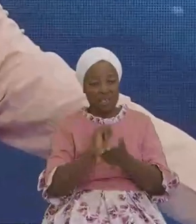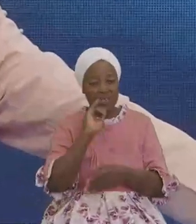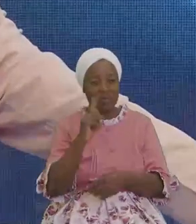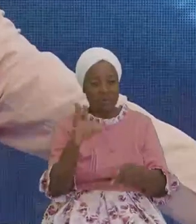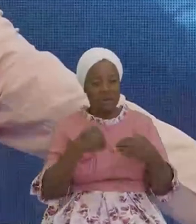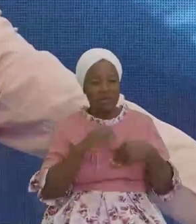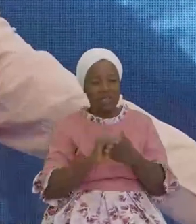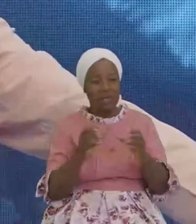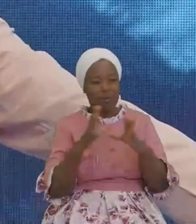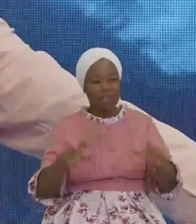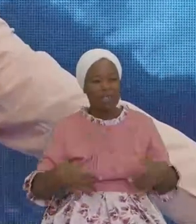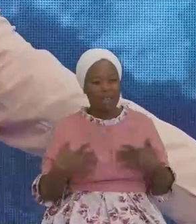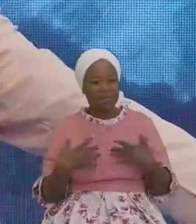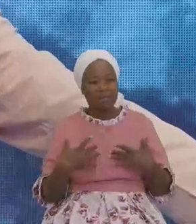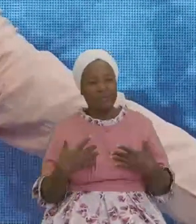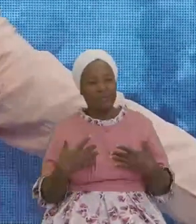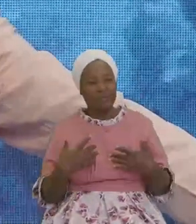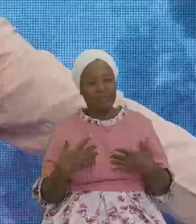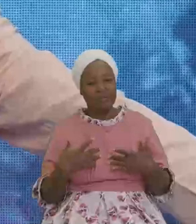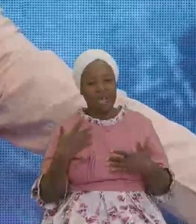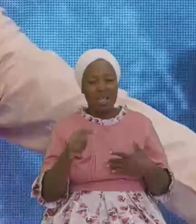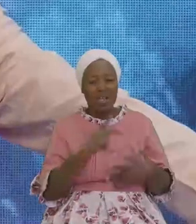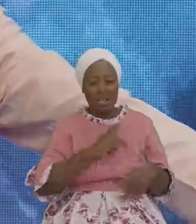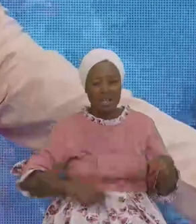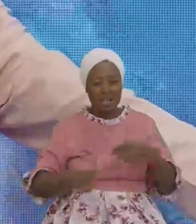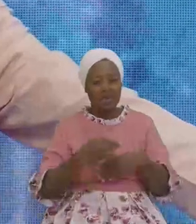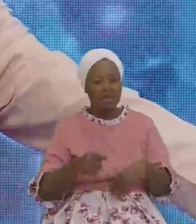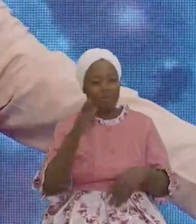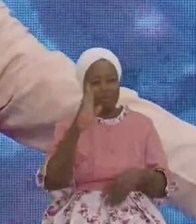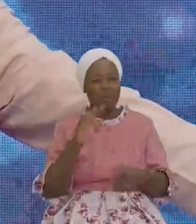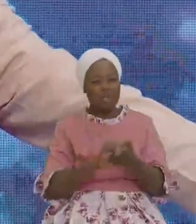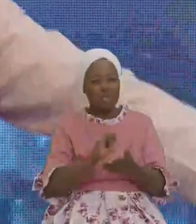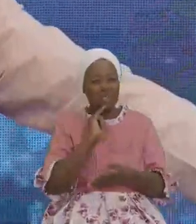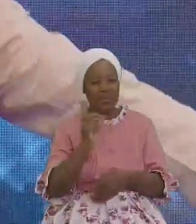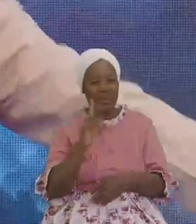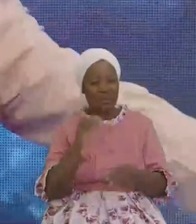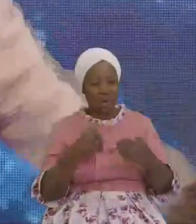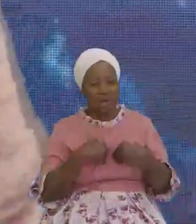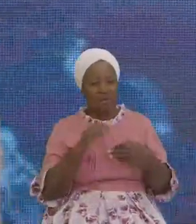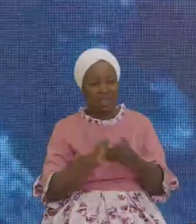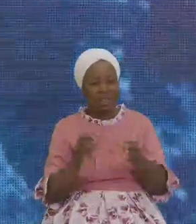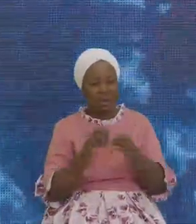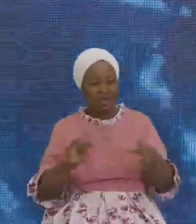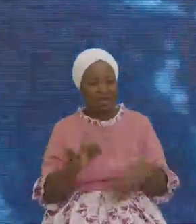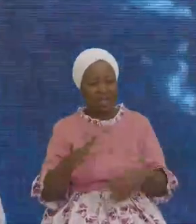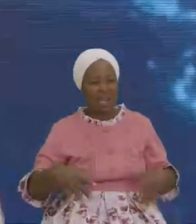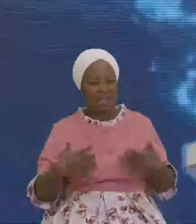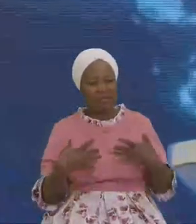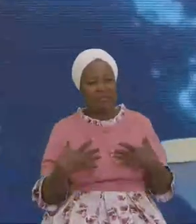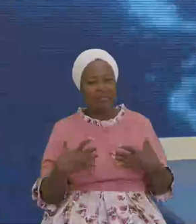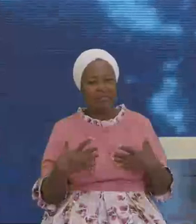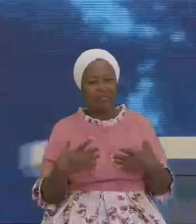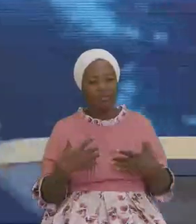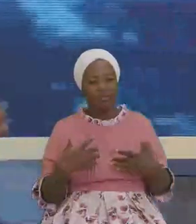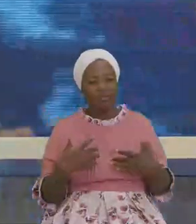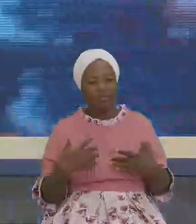Le royaume de Dieu, il y a la vie abondante là-bas. Le royaume de Dieu, c'est là où vous avez